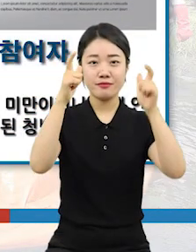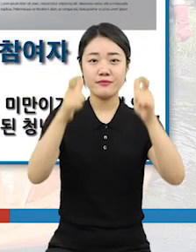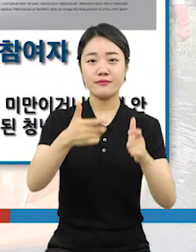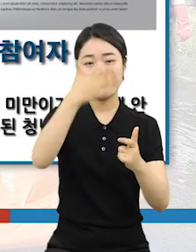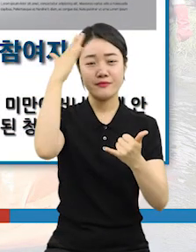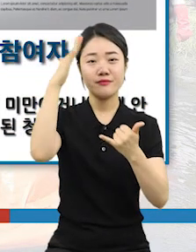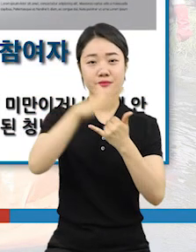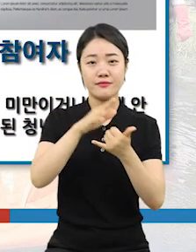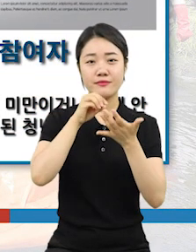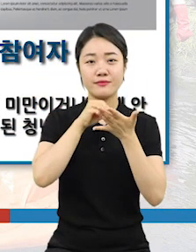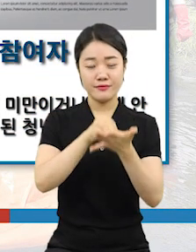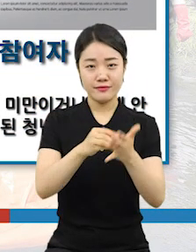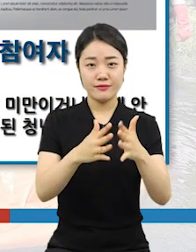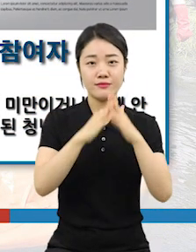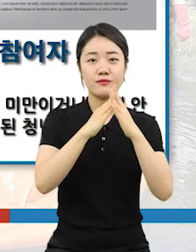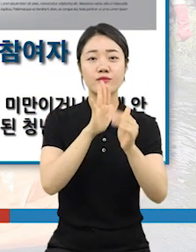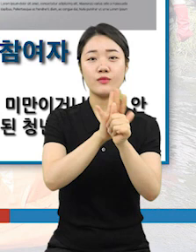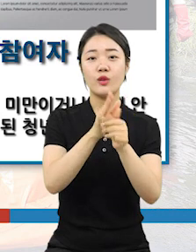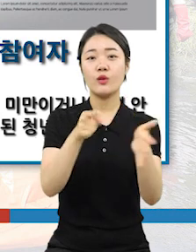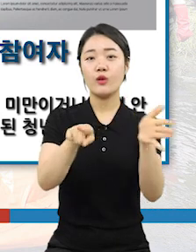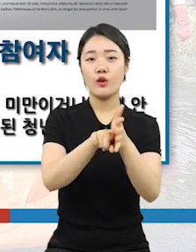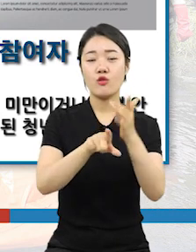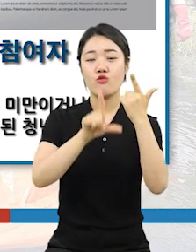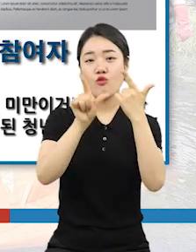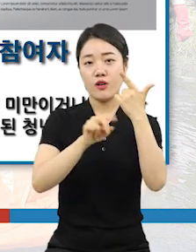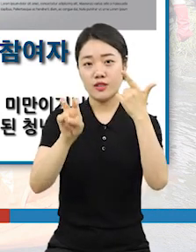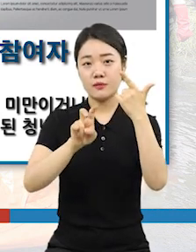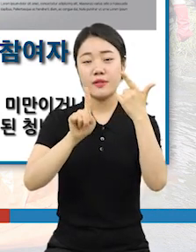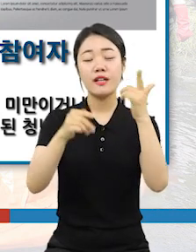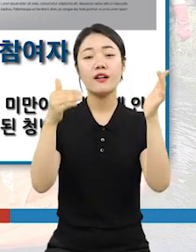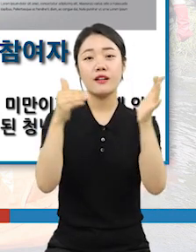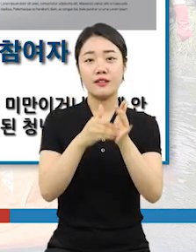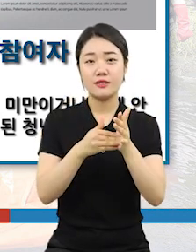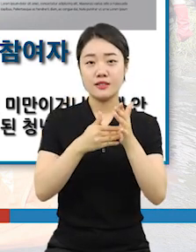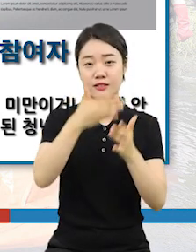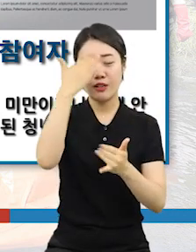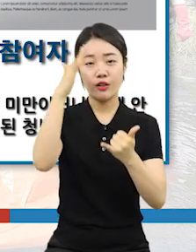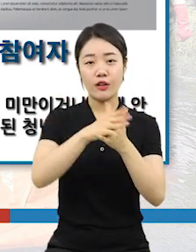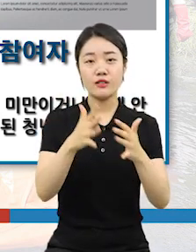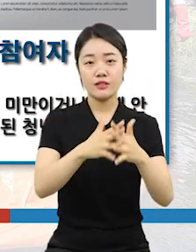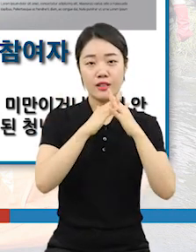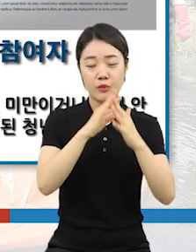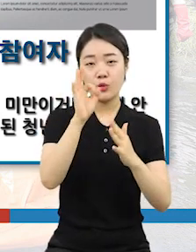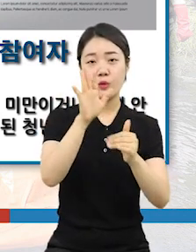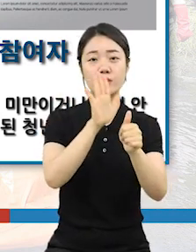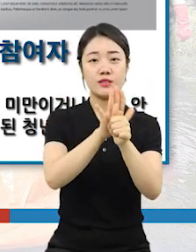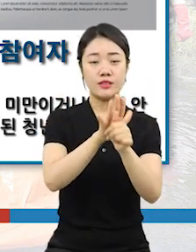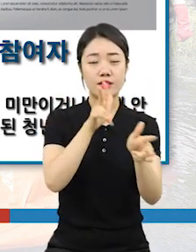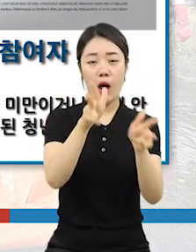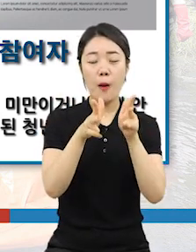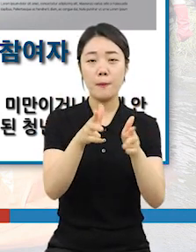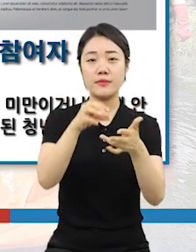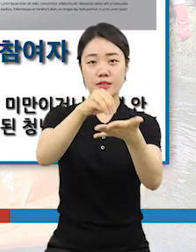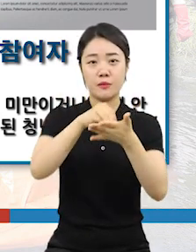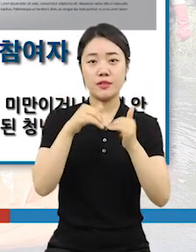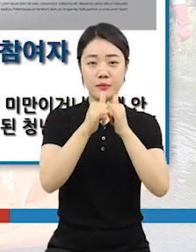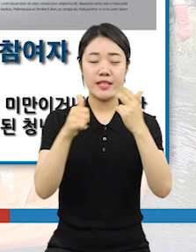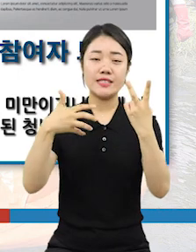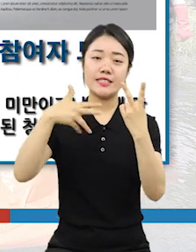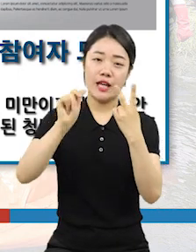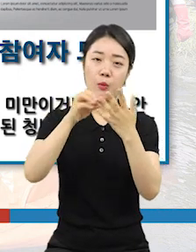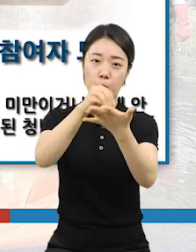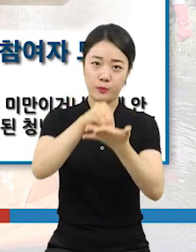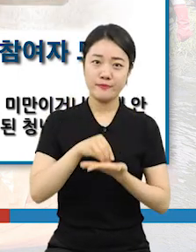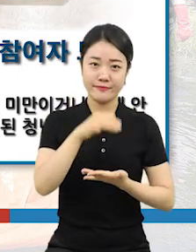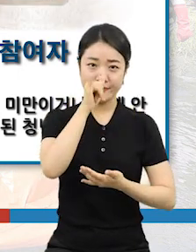부평구가 청년들의 창업을 지원하기 위해 오는 6월 22일까지 청년 창업 재정 지원 사업 참여자를 2차로